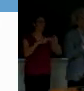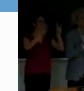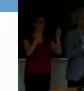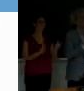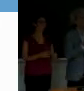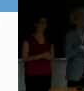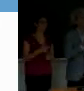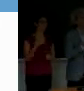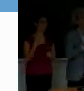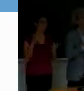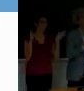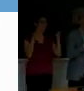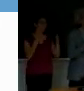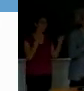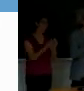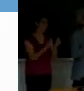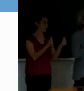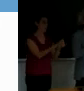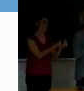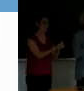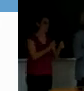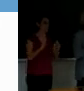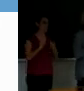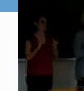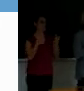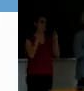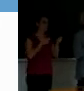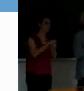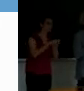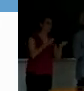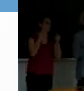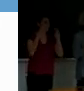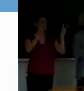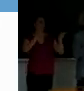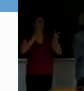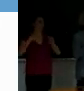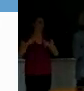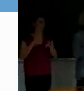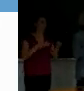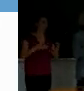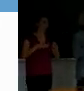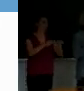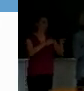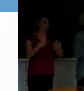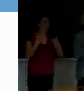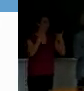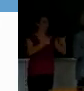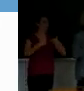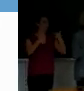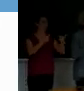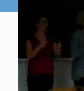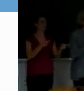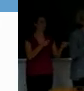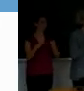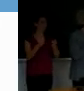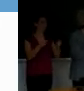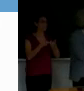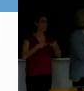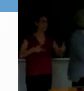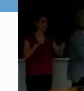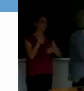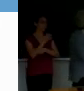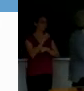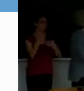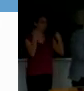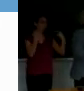mi occupo insieme con i colleghi di gestire e supervisionare quelli che sono i percorsi offerti nell'ambito di questo collegio didattico, ovvero